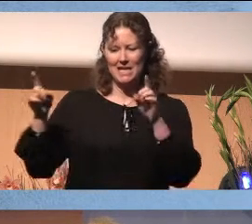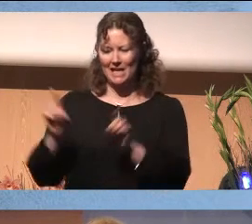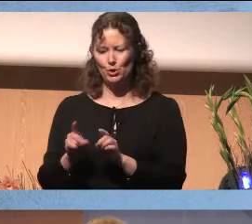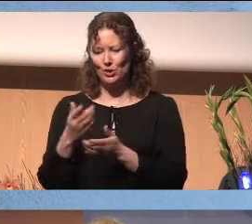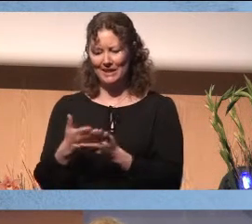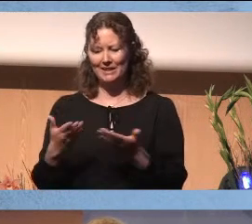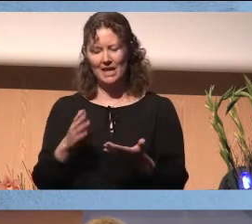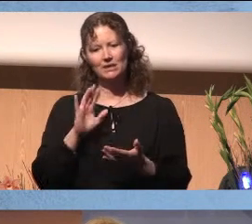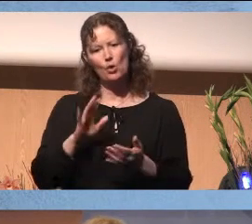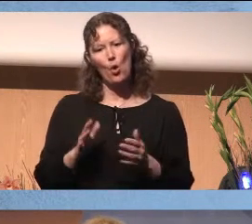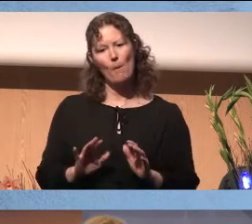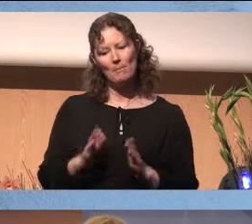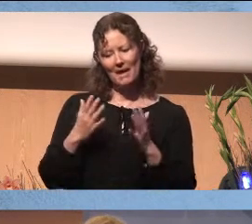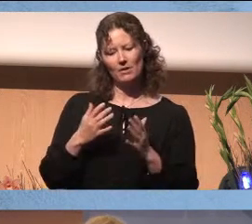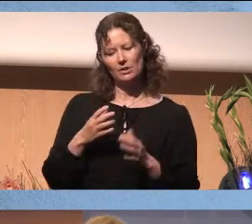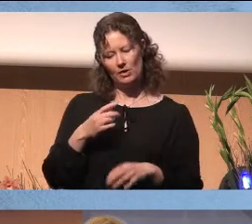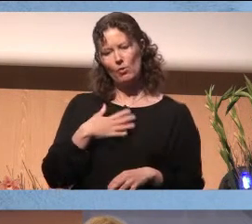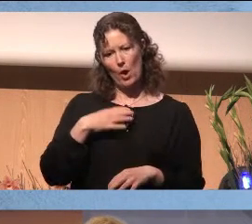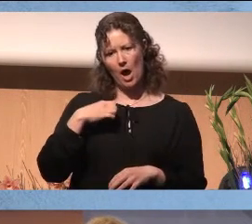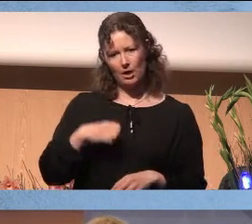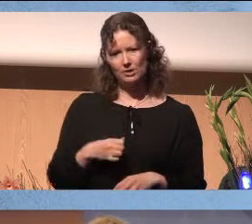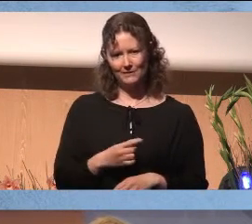tjenestens opplevelse av å ha ansvar.